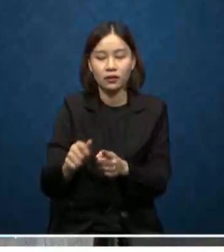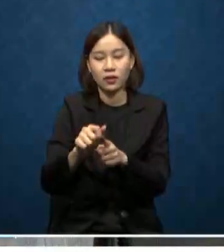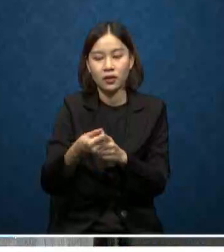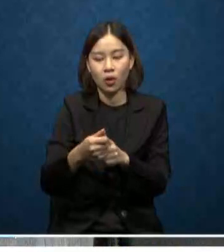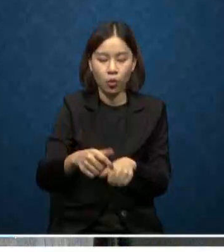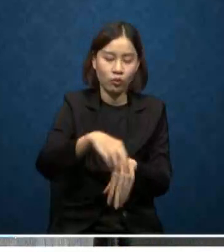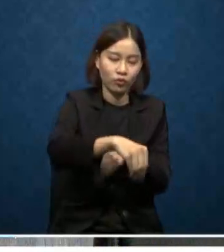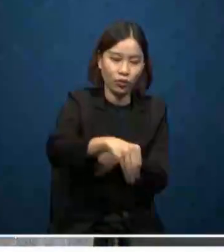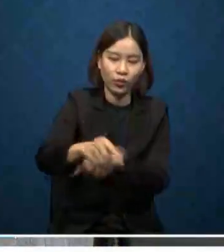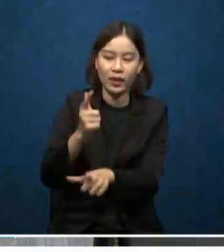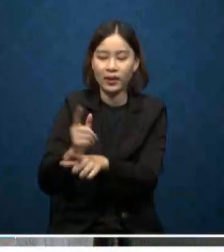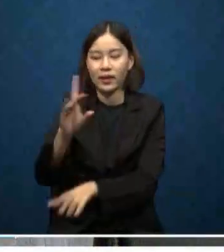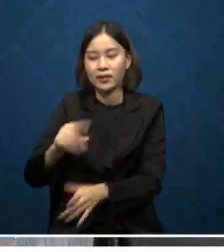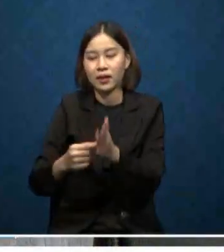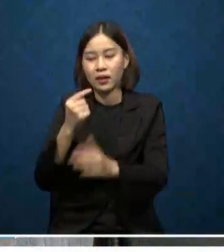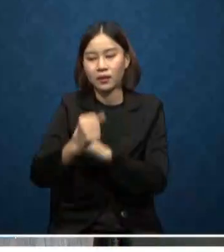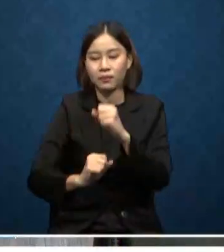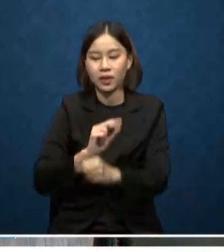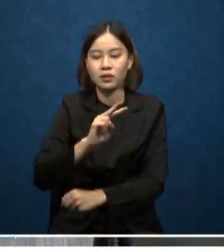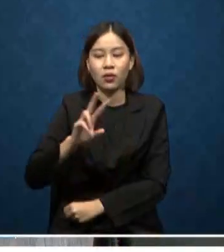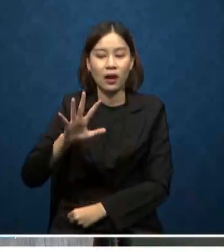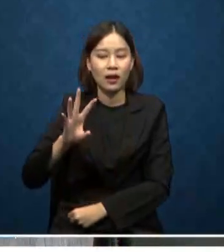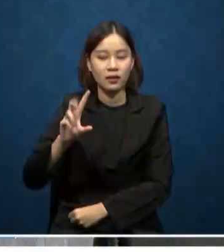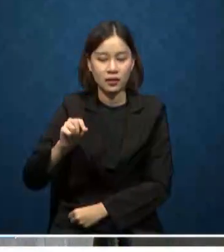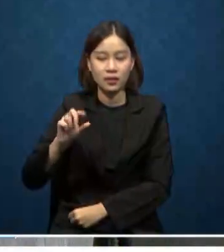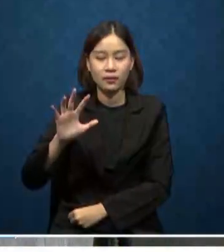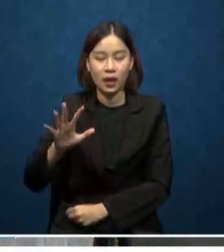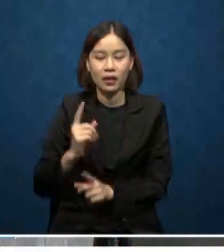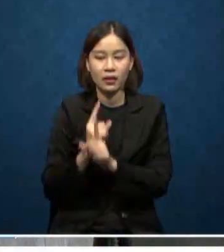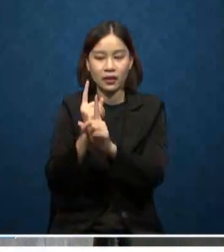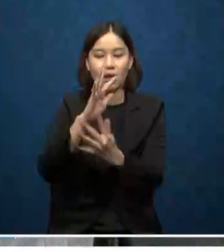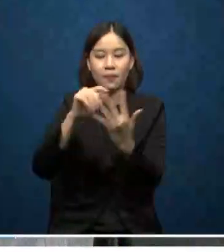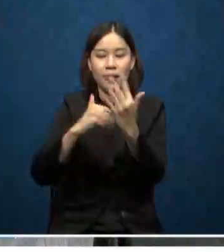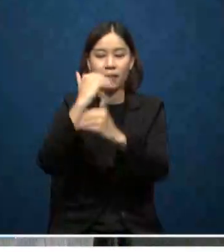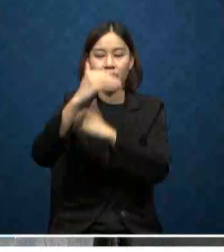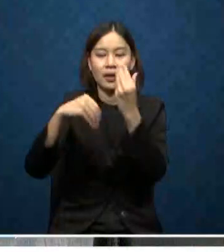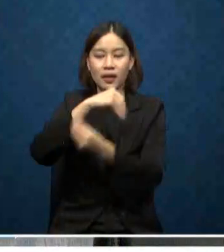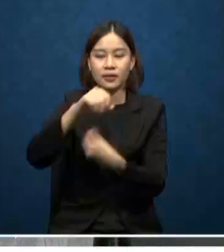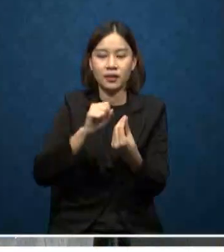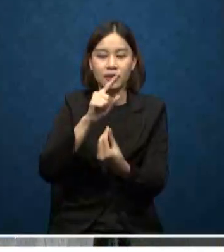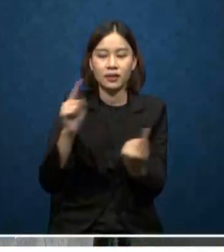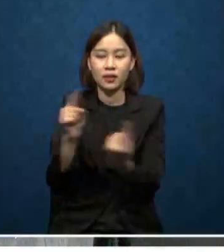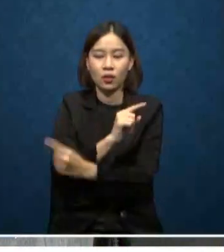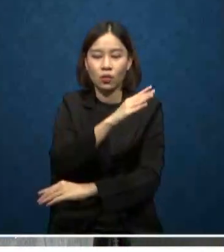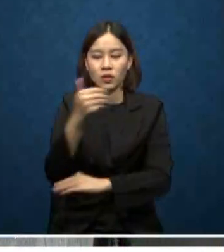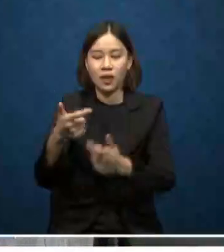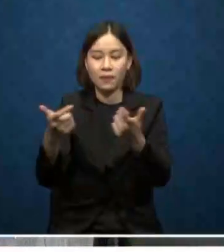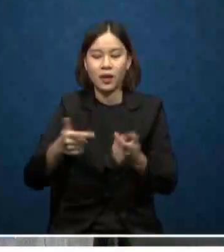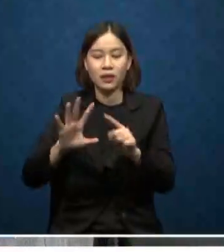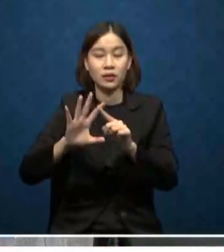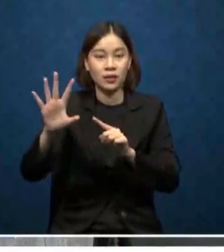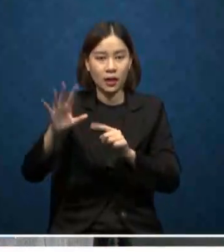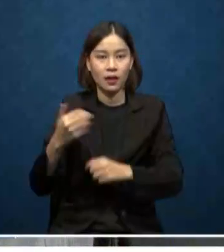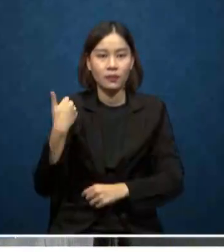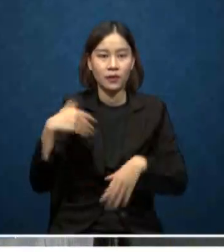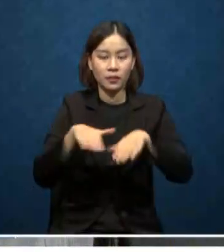เลี้ยงสัตว์มาตั้งแต่ปี2525ตามแผนพัฒนาเศรษฐกิจและสังคมแห่งชาติฉบับที่5และ